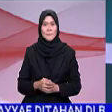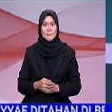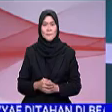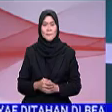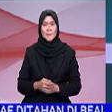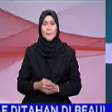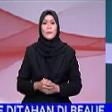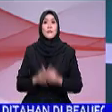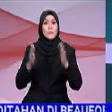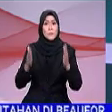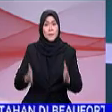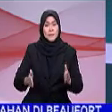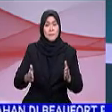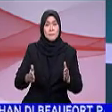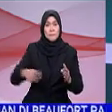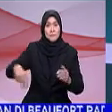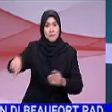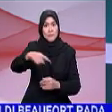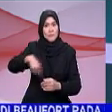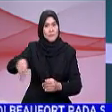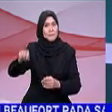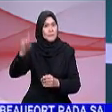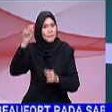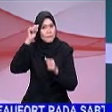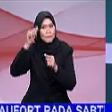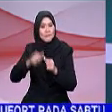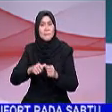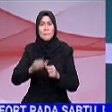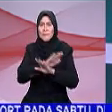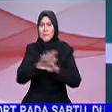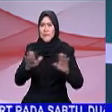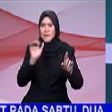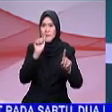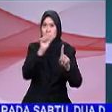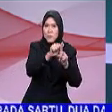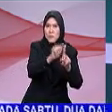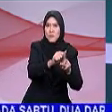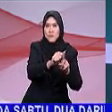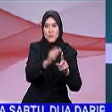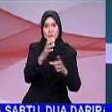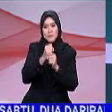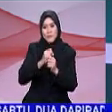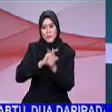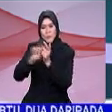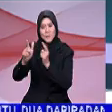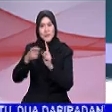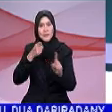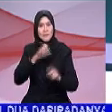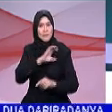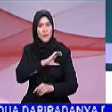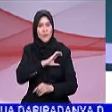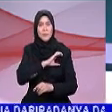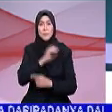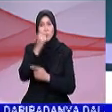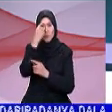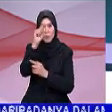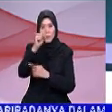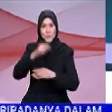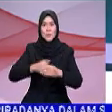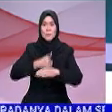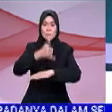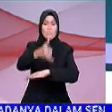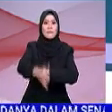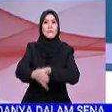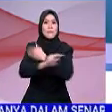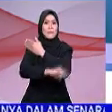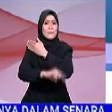Dalam berita itu, orang ramai khususnya perantau diingatkan tidak menipu bagi mendapatkan kebenaran daripada PDRM untuk melakukan pergerakan